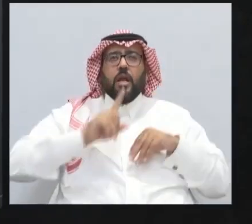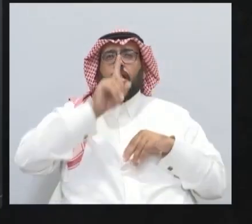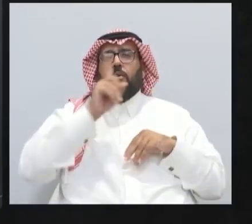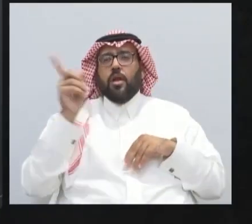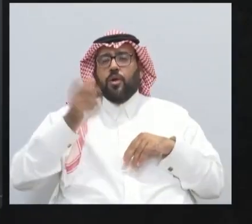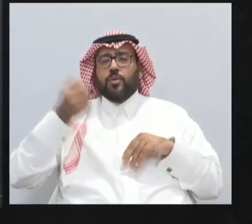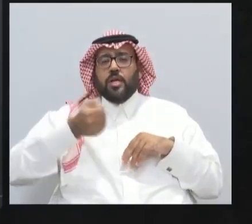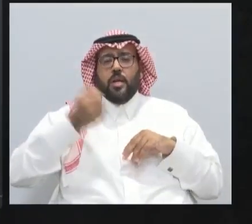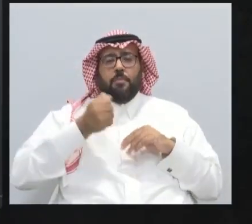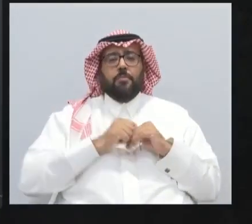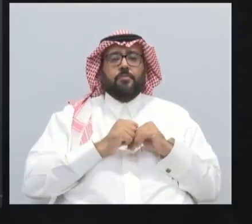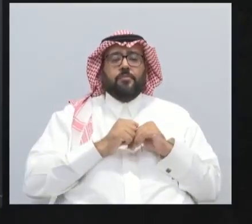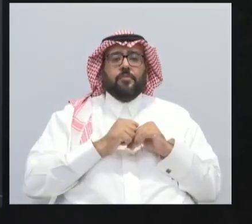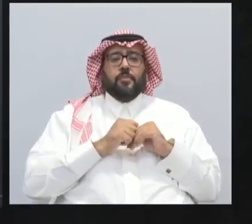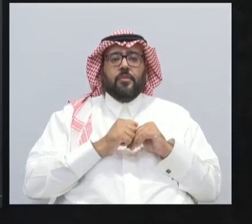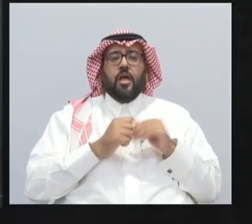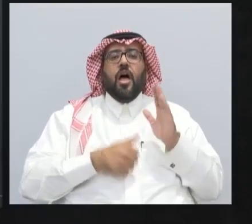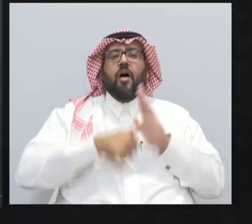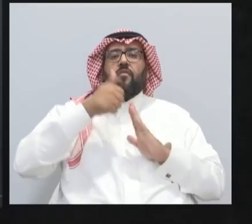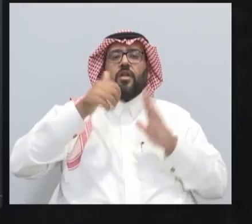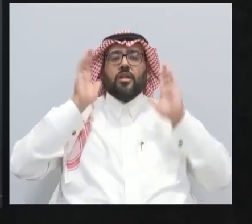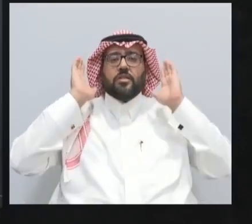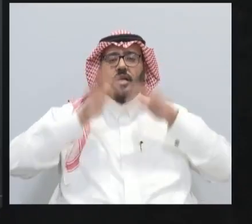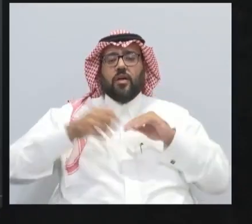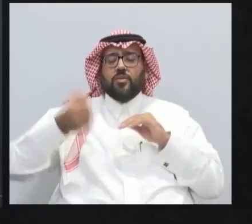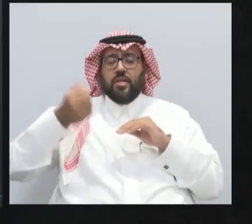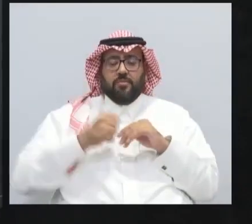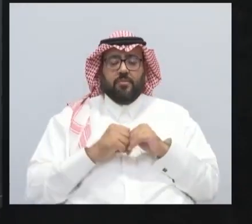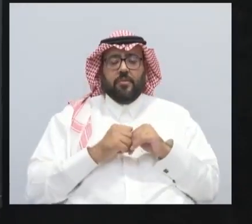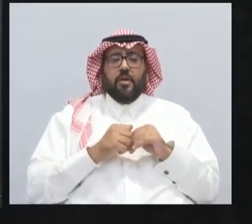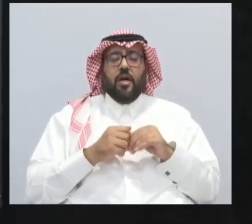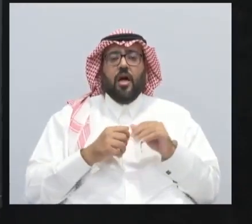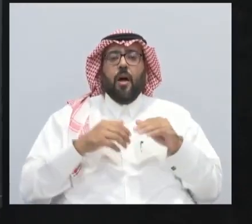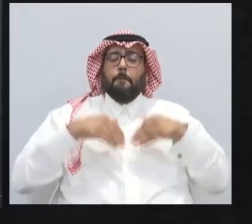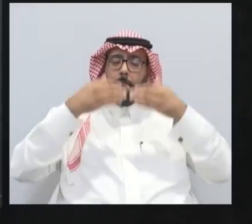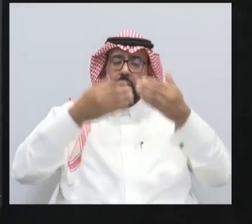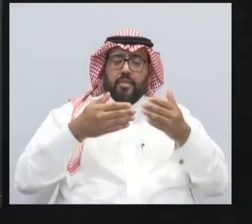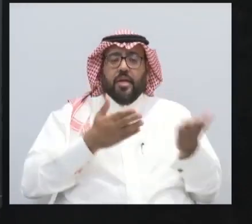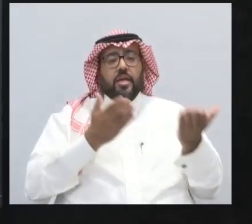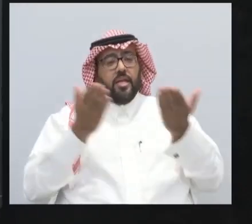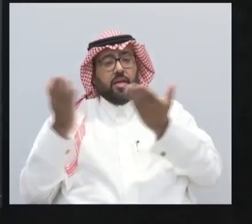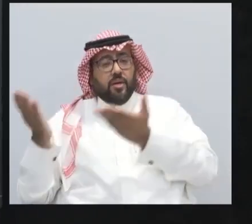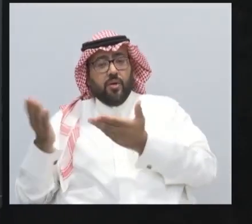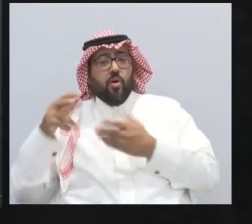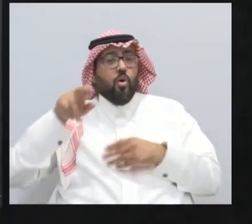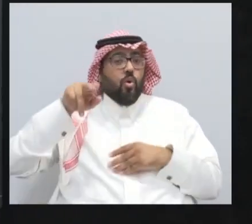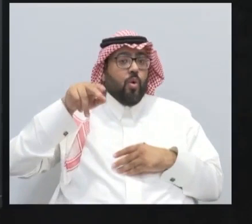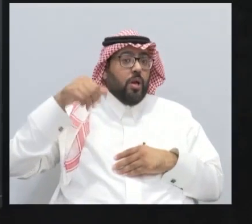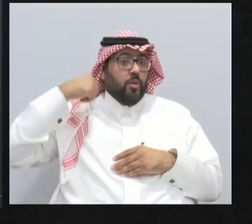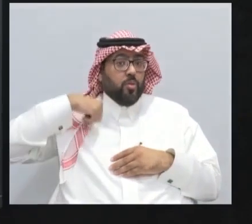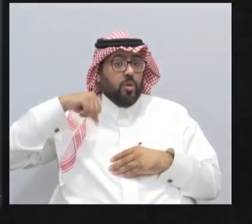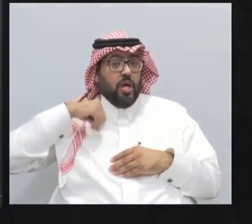وعلى اله واصحابه افضل صلاه واتم تسليم اما بعد حياكم الله اخواني الطلاب